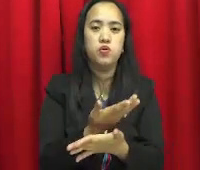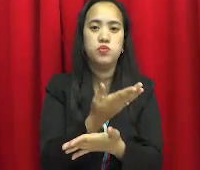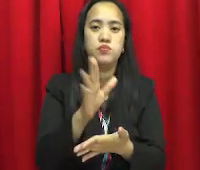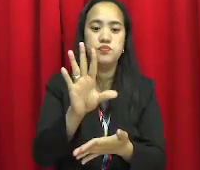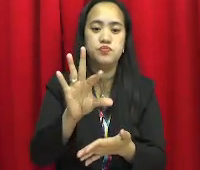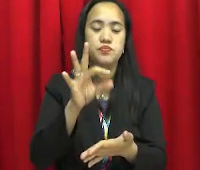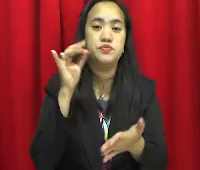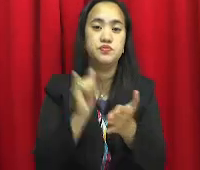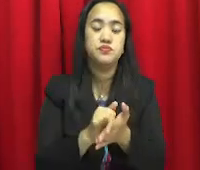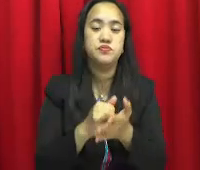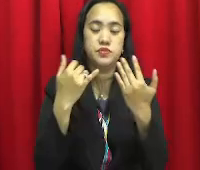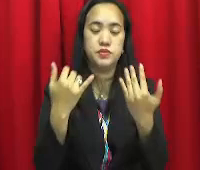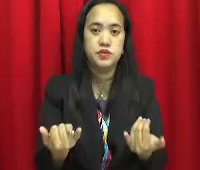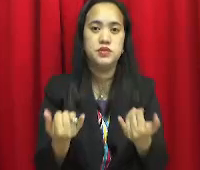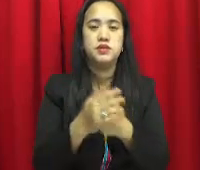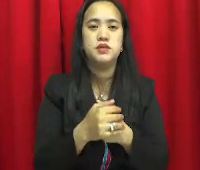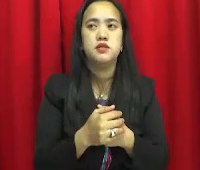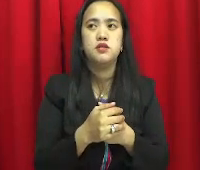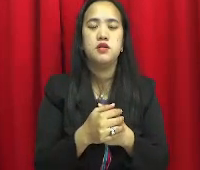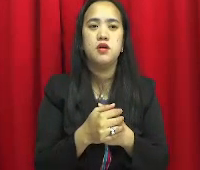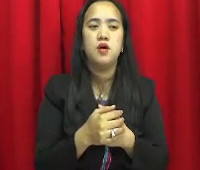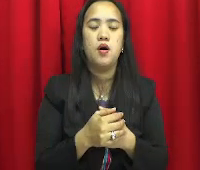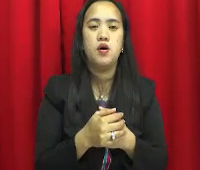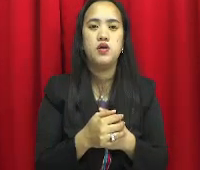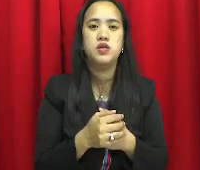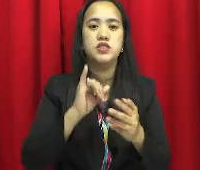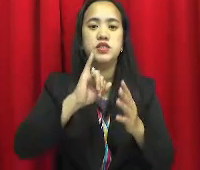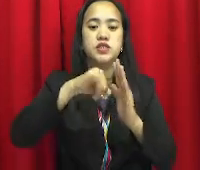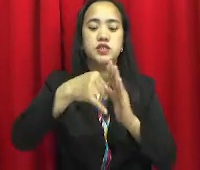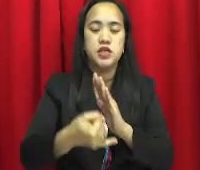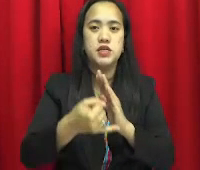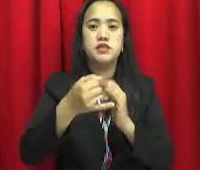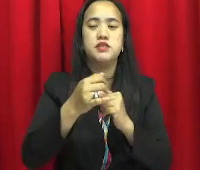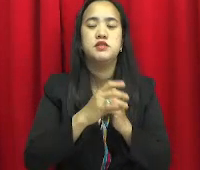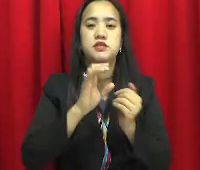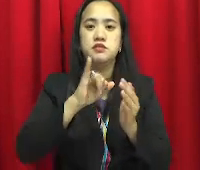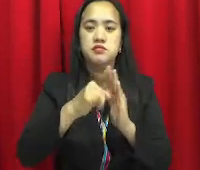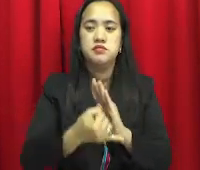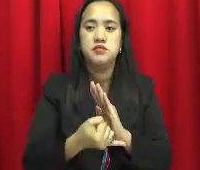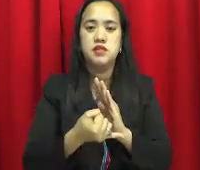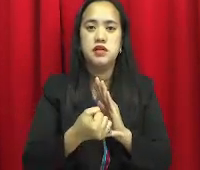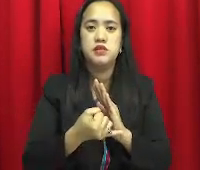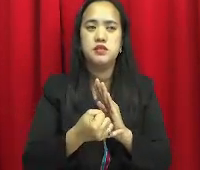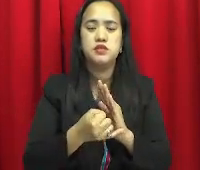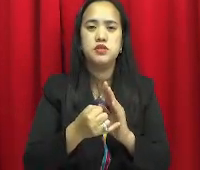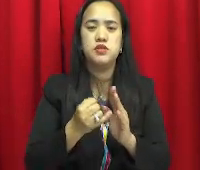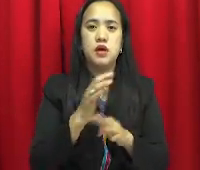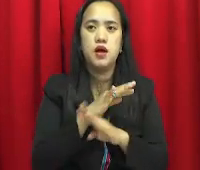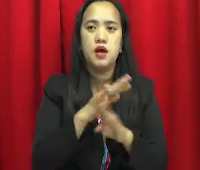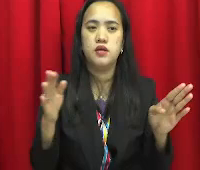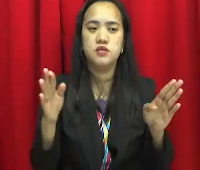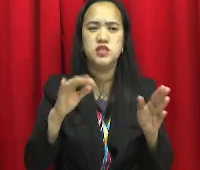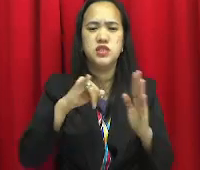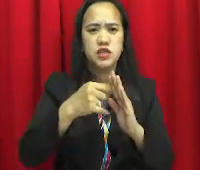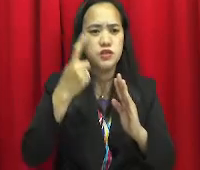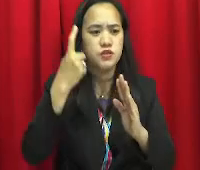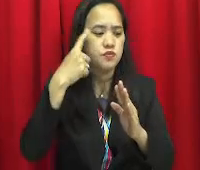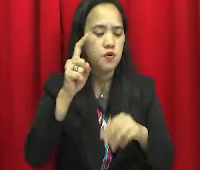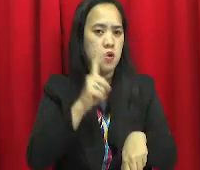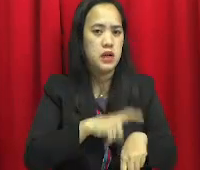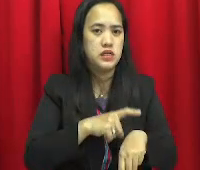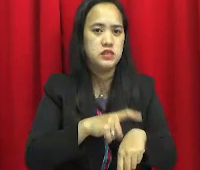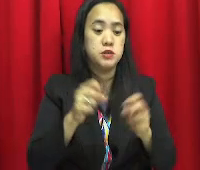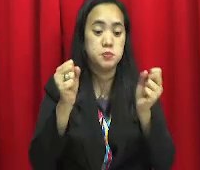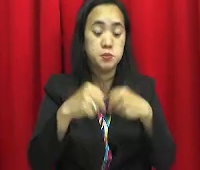pampagamot mo lang o maintenance mo, doon sa nakuha mo ng pagdo-double time. Yes, totoo sir. Diba? Yes, sir. Samantala kung ikaw ay